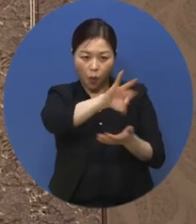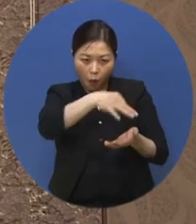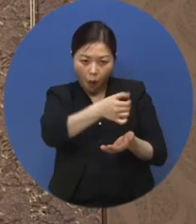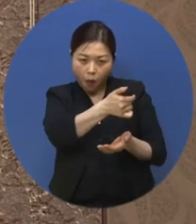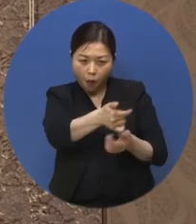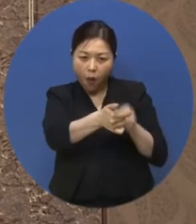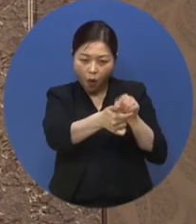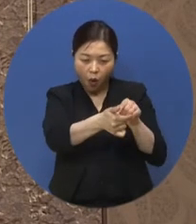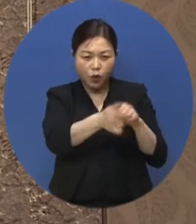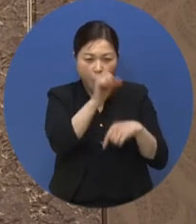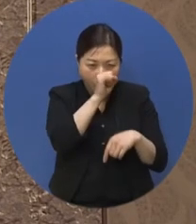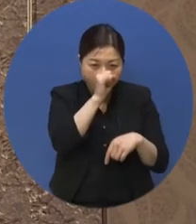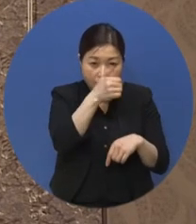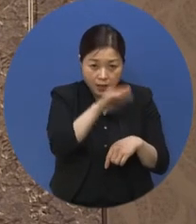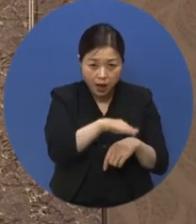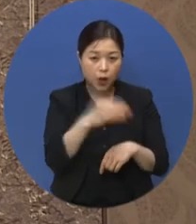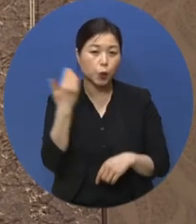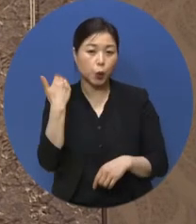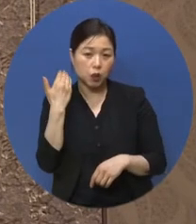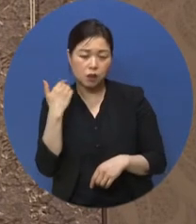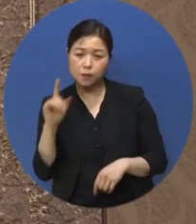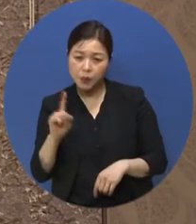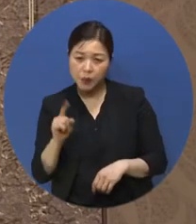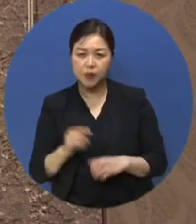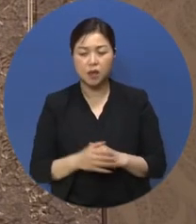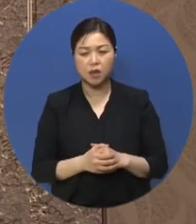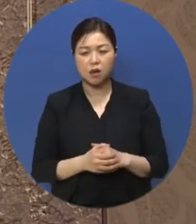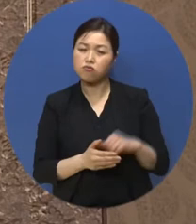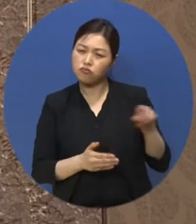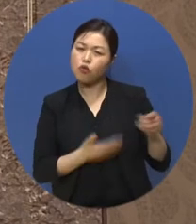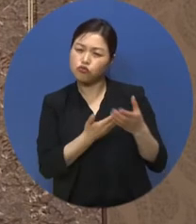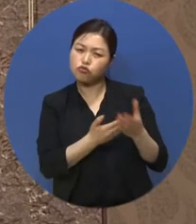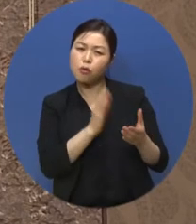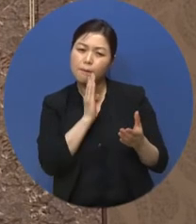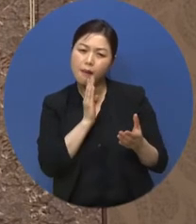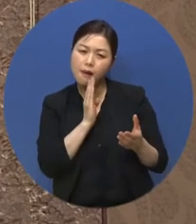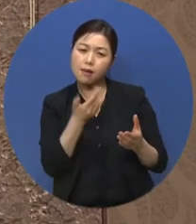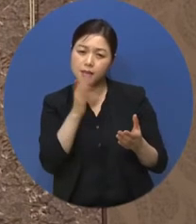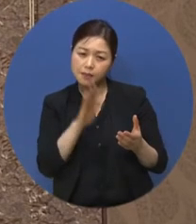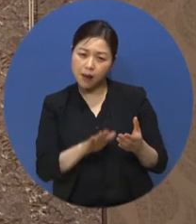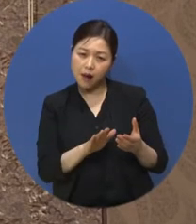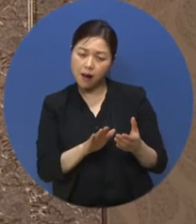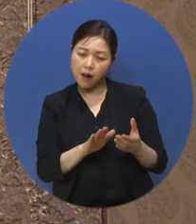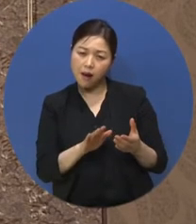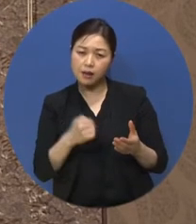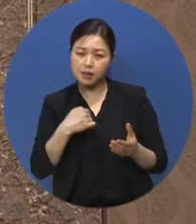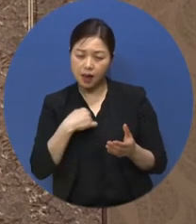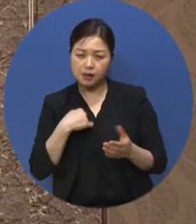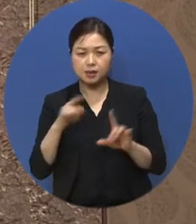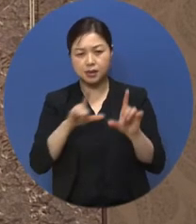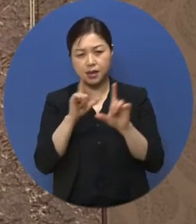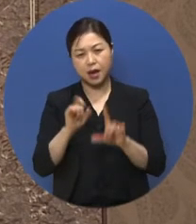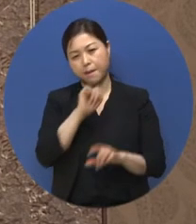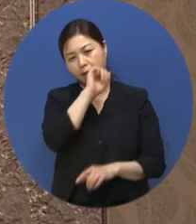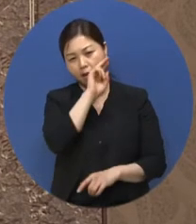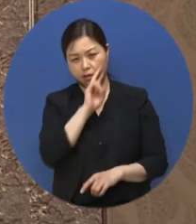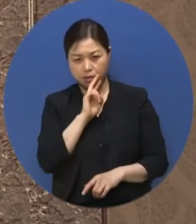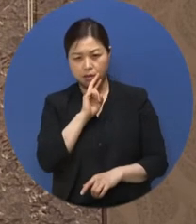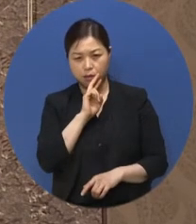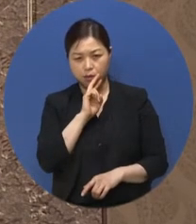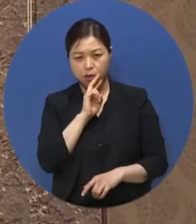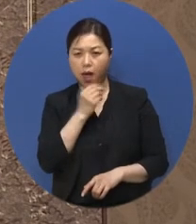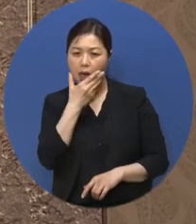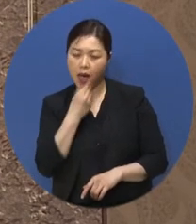이렇게 선호를 했는데 요즘은 그런 것도 중요하지만 자기 삶이 편하고 조금이면 어떤